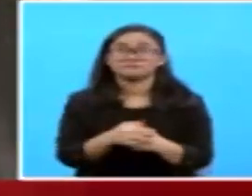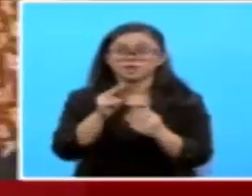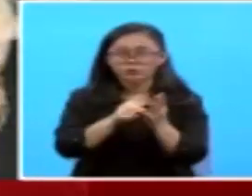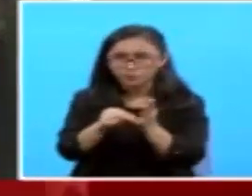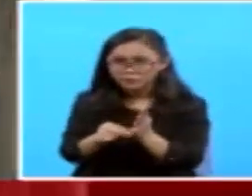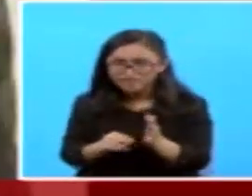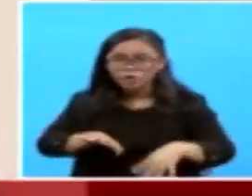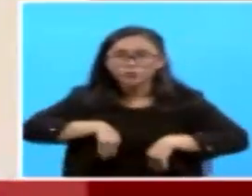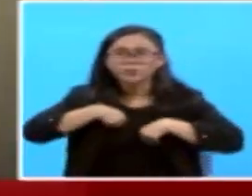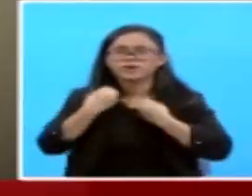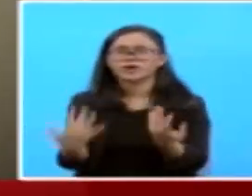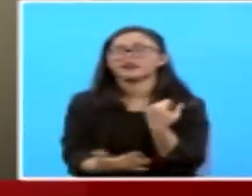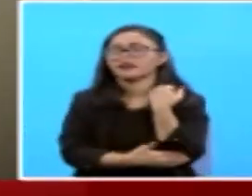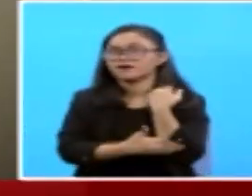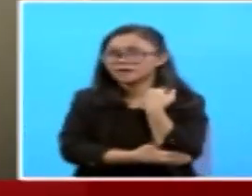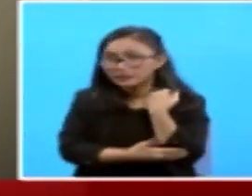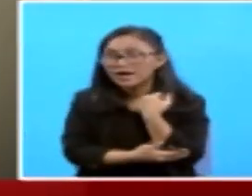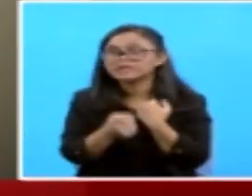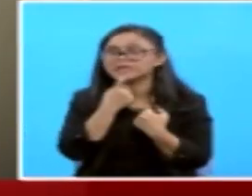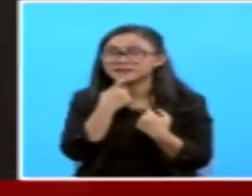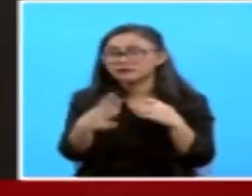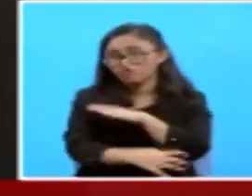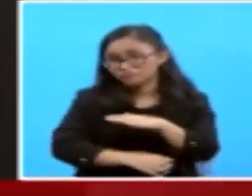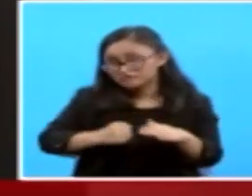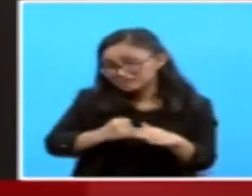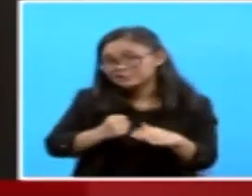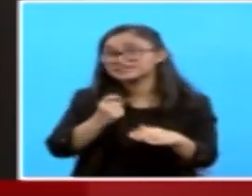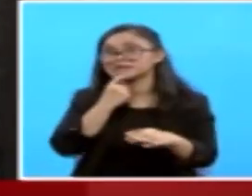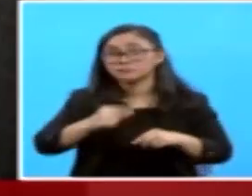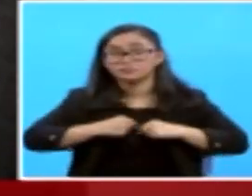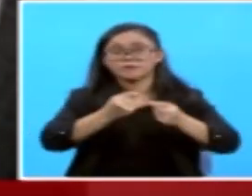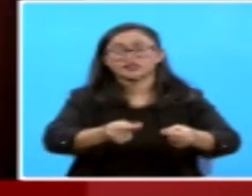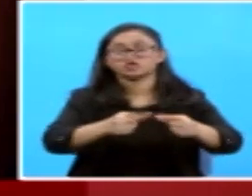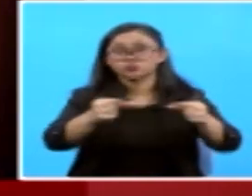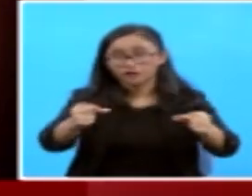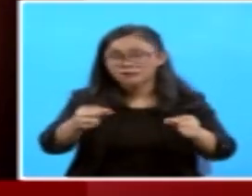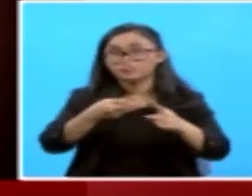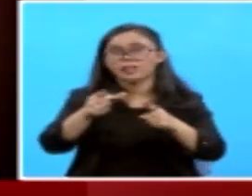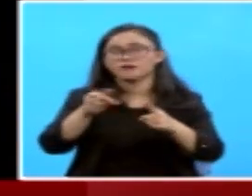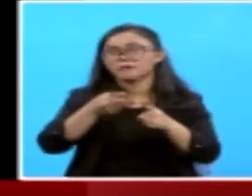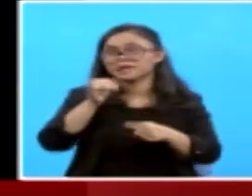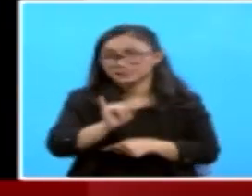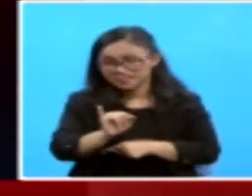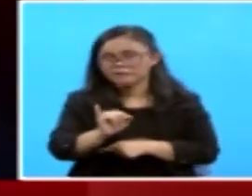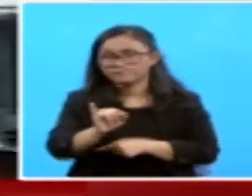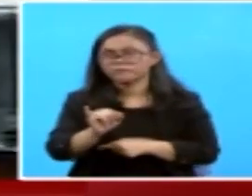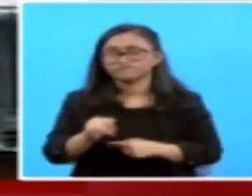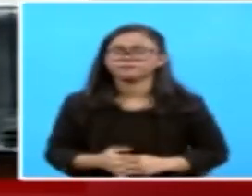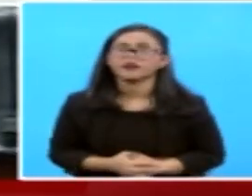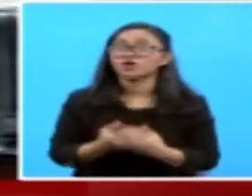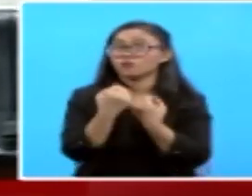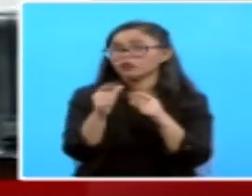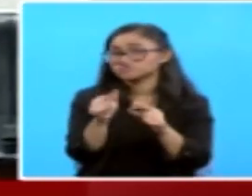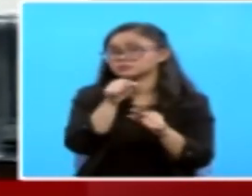perhitungan kerugian negara atas dugaan tindak pidana korupsi dalam pemberian surat pemenuhan kewajiban pemegang saham atau surat keterangan